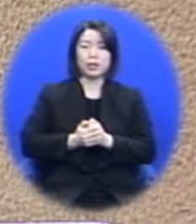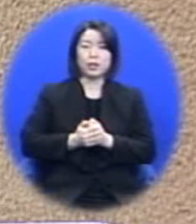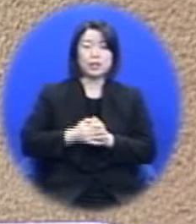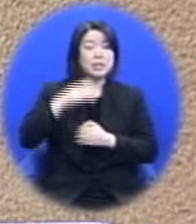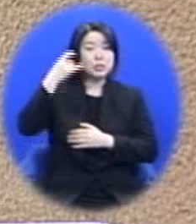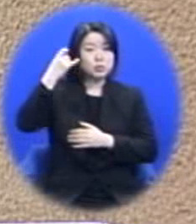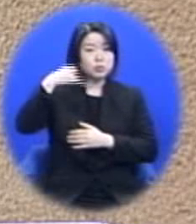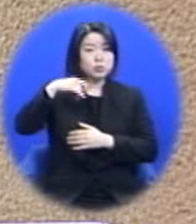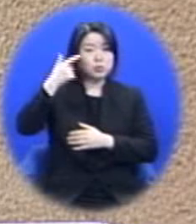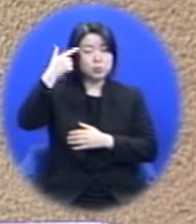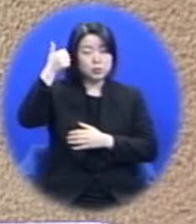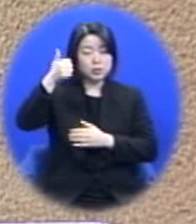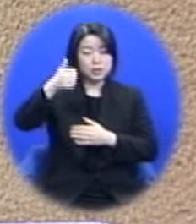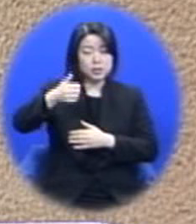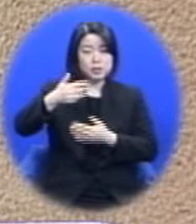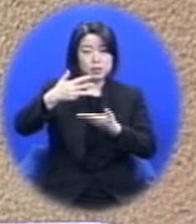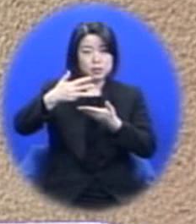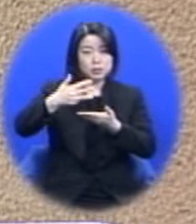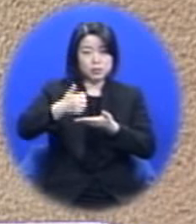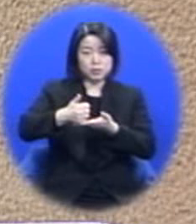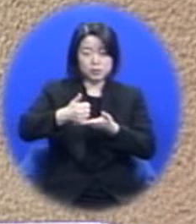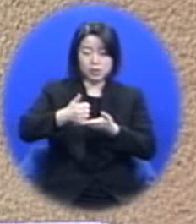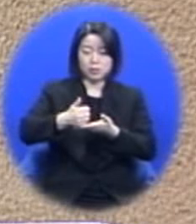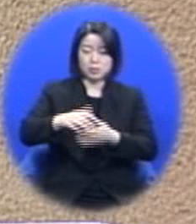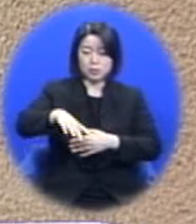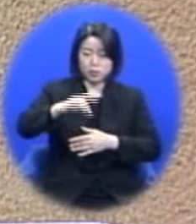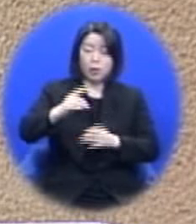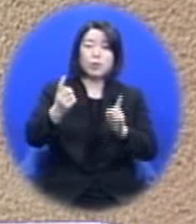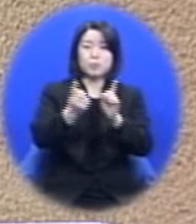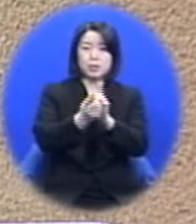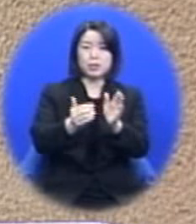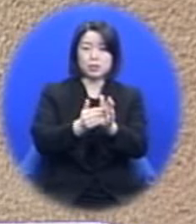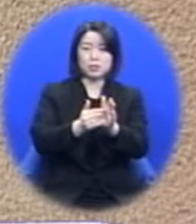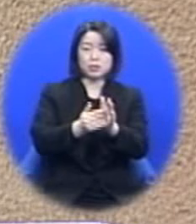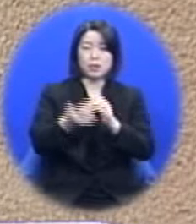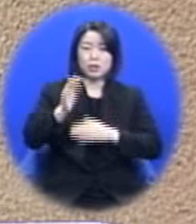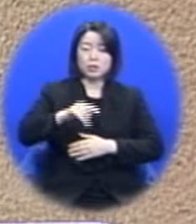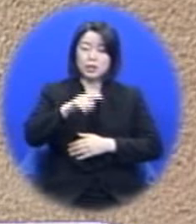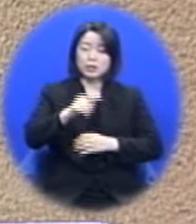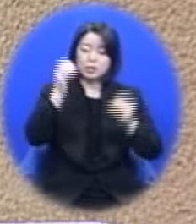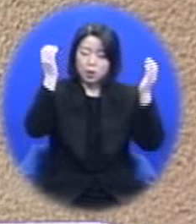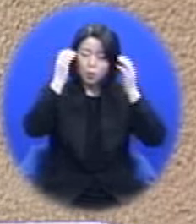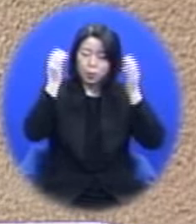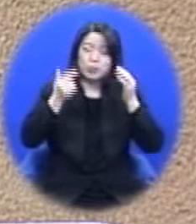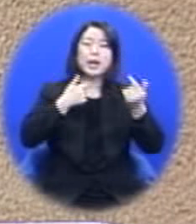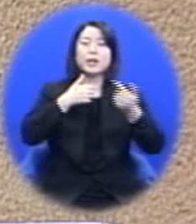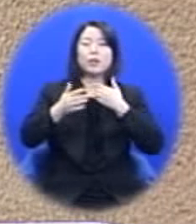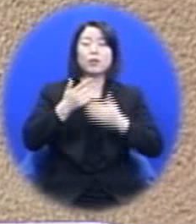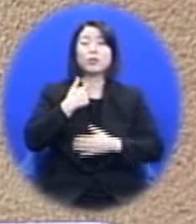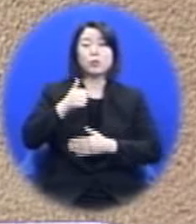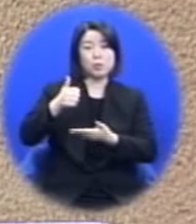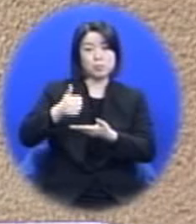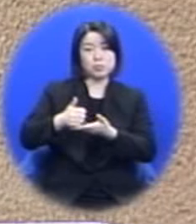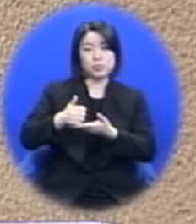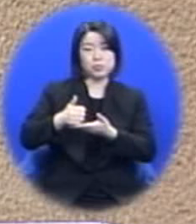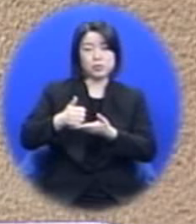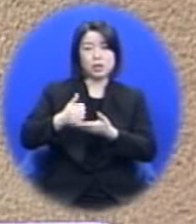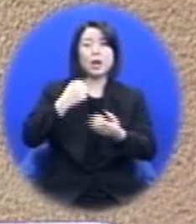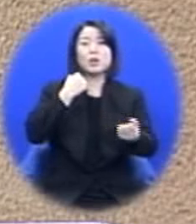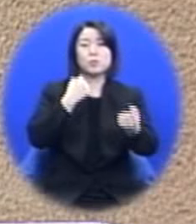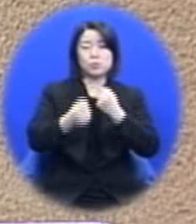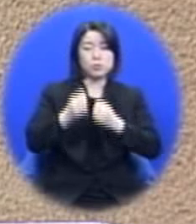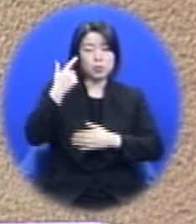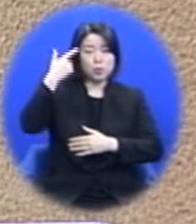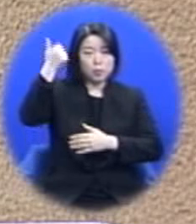그분들을 이렇게 만나는 건 처음 만난 겁니다. 그런데 그 고난을 겪으셨던 분들, 그러면서도